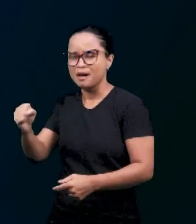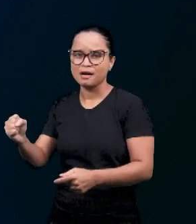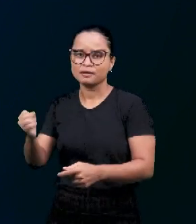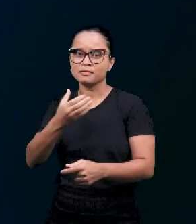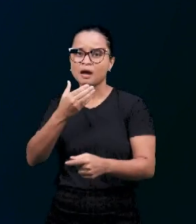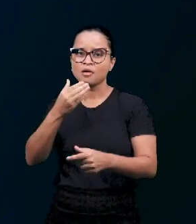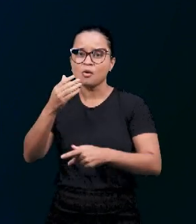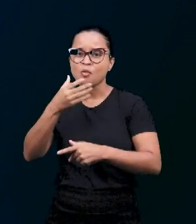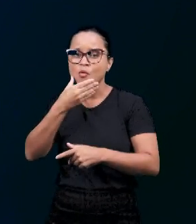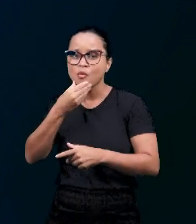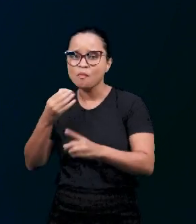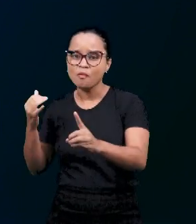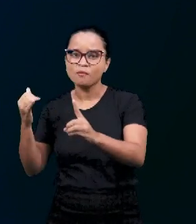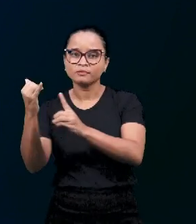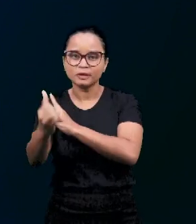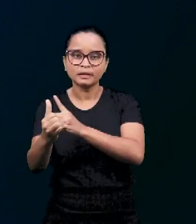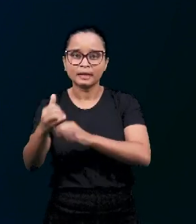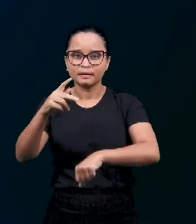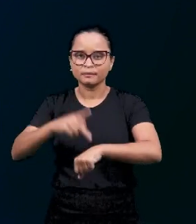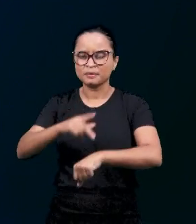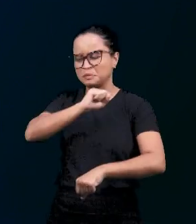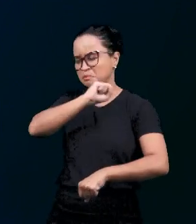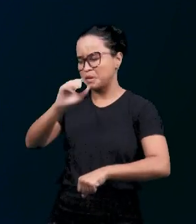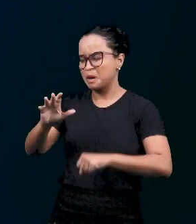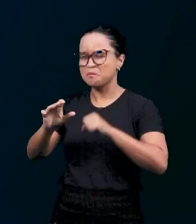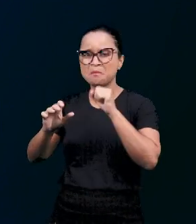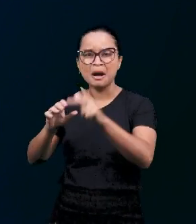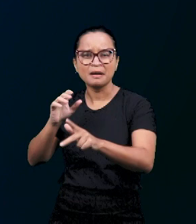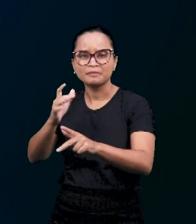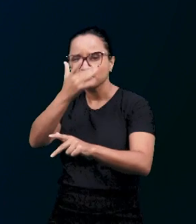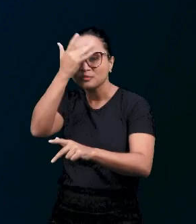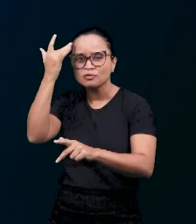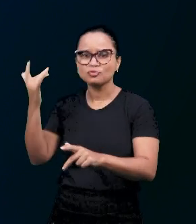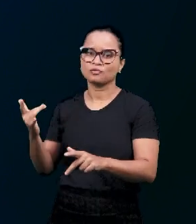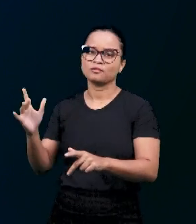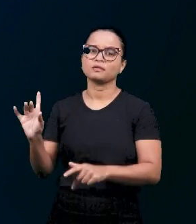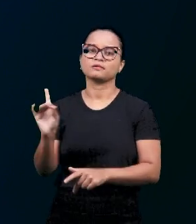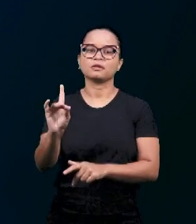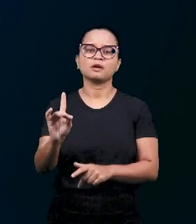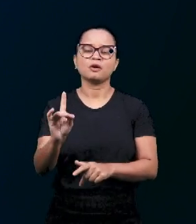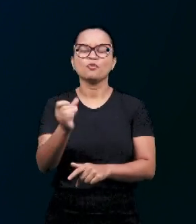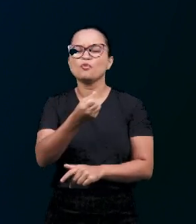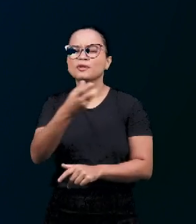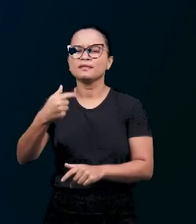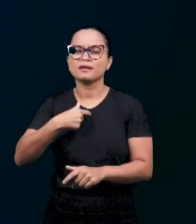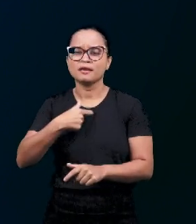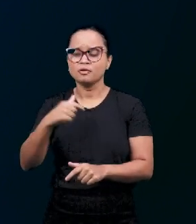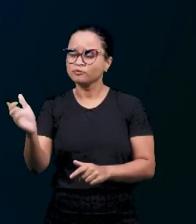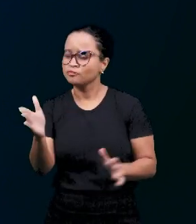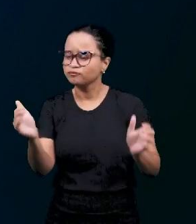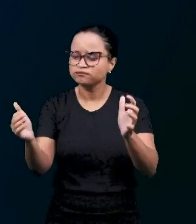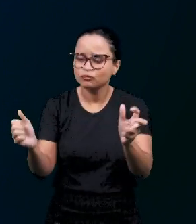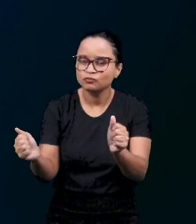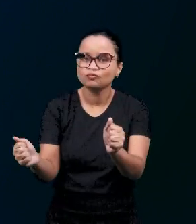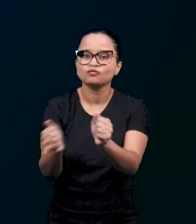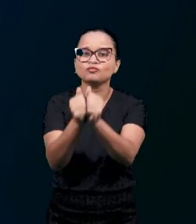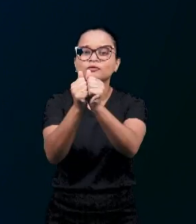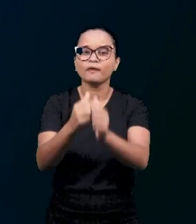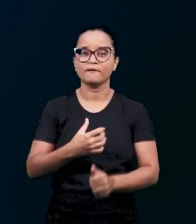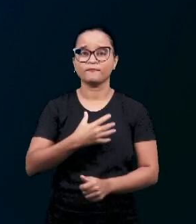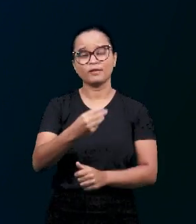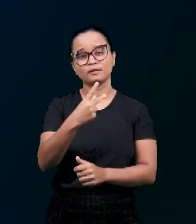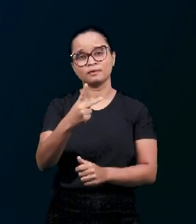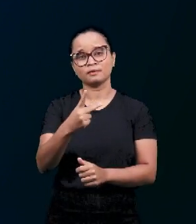et lapide ceux qui te sont envoyés. Combien de fois j'ai voulu rassembler tes